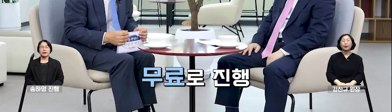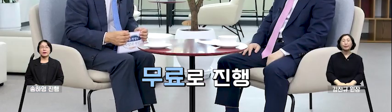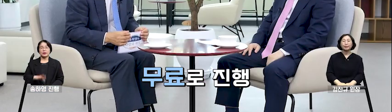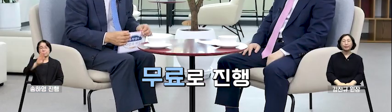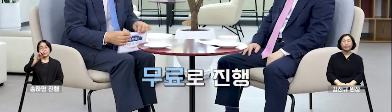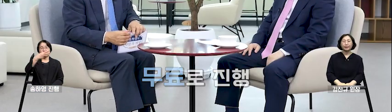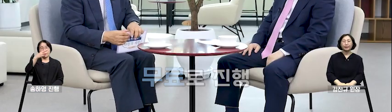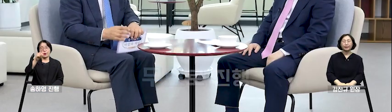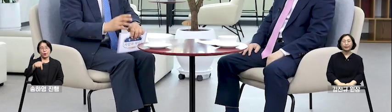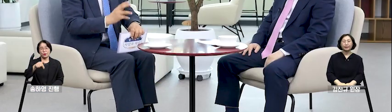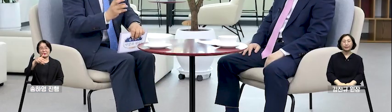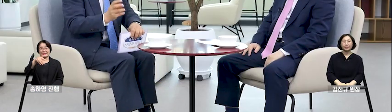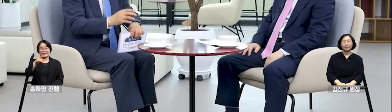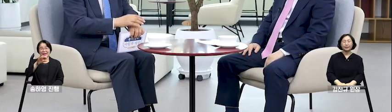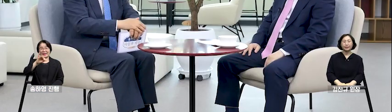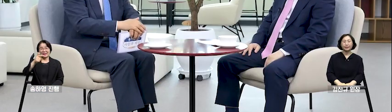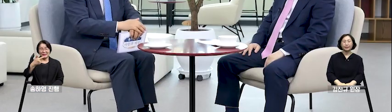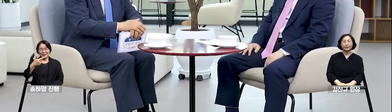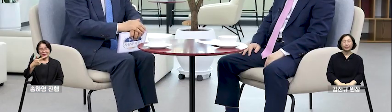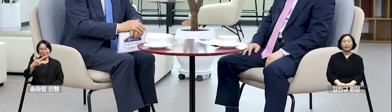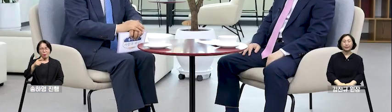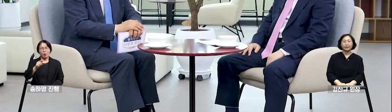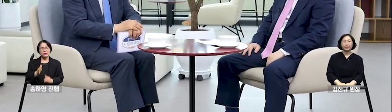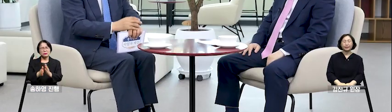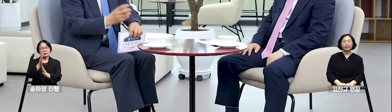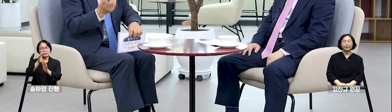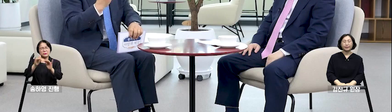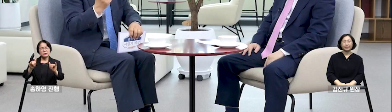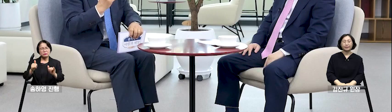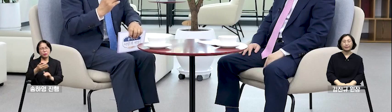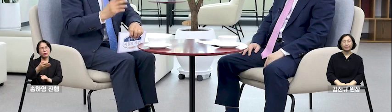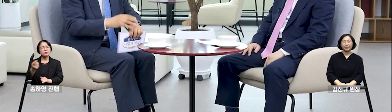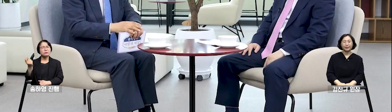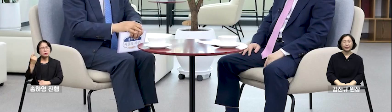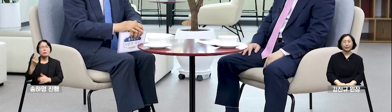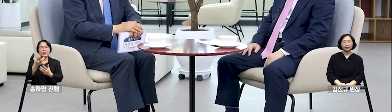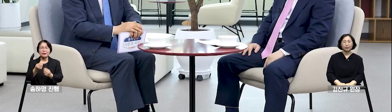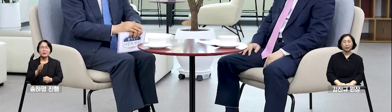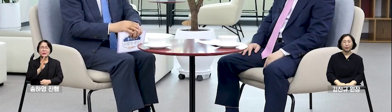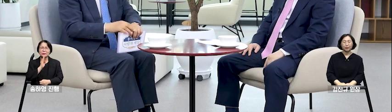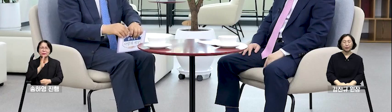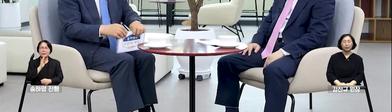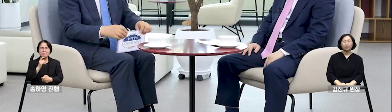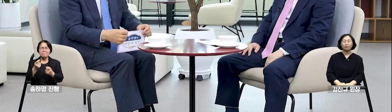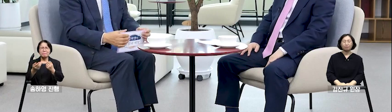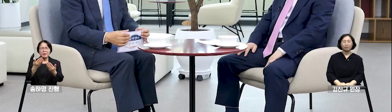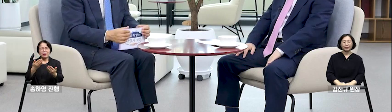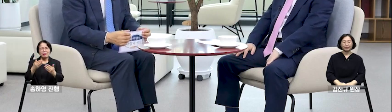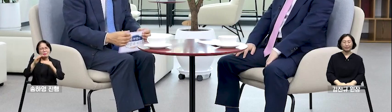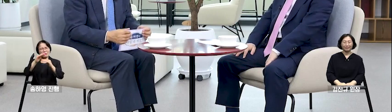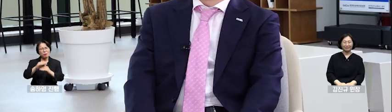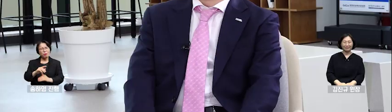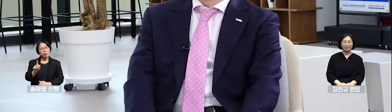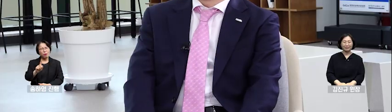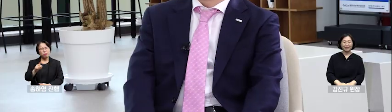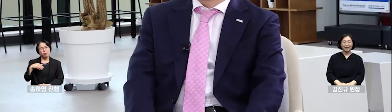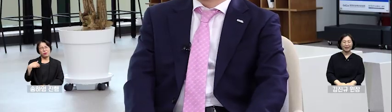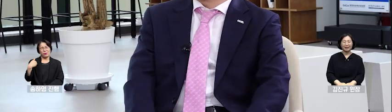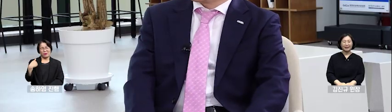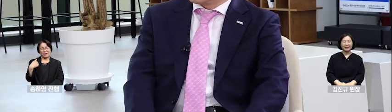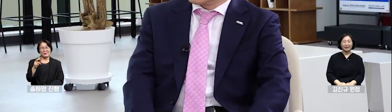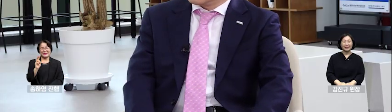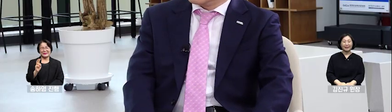대한 얘기는 우리 희창 여러분들도 조금 많이 듣긴 들었는데 정확하게 어이가 버프 공부하고 있는